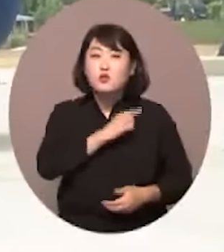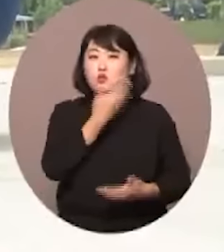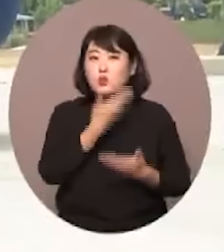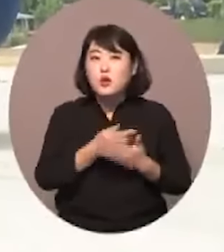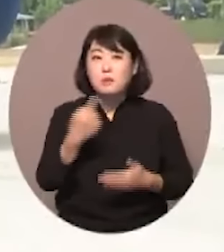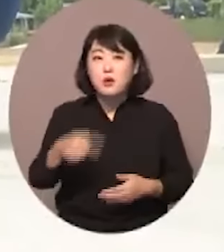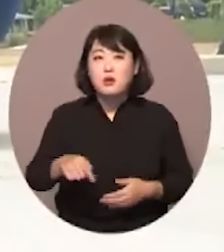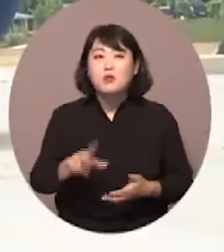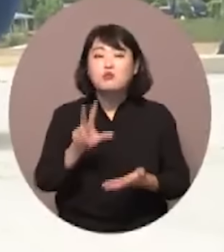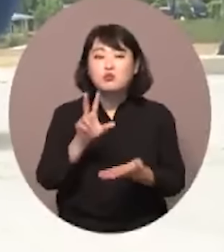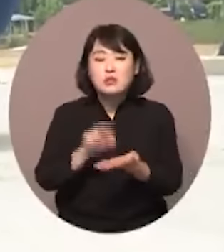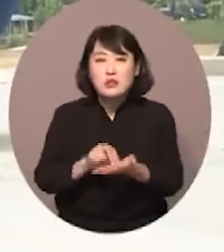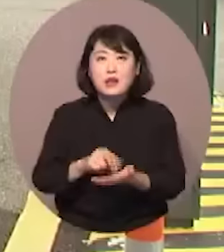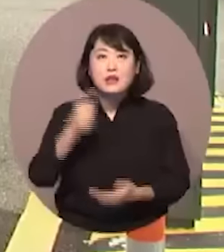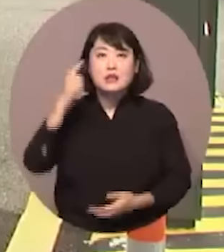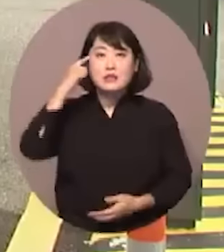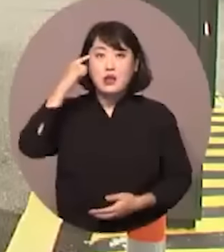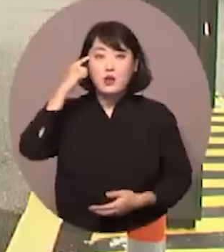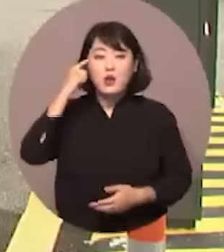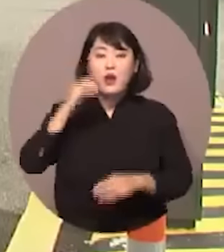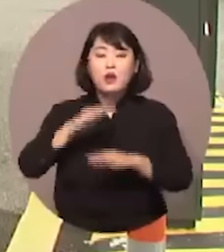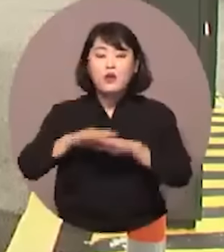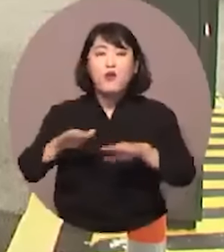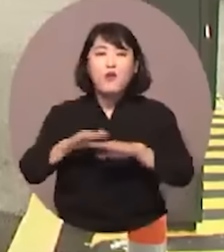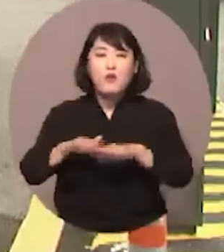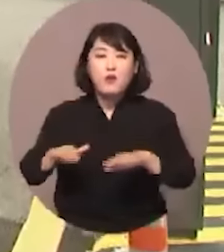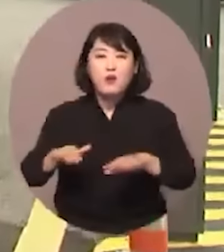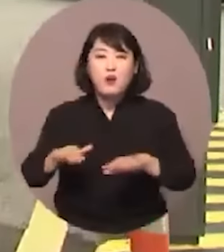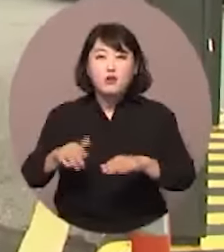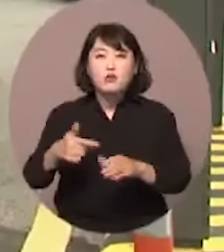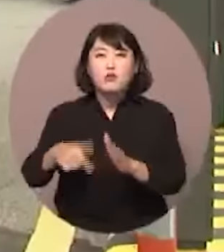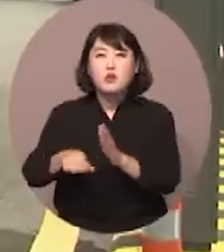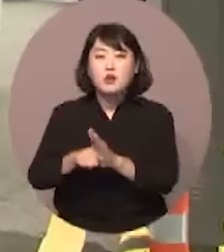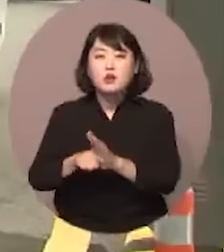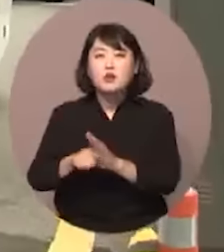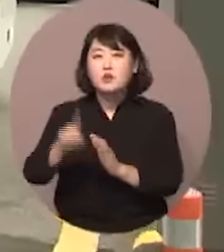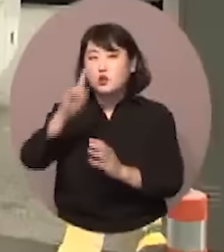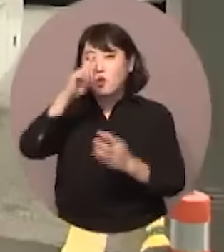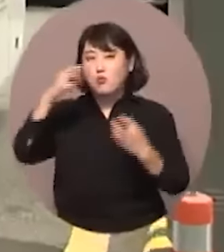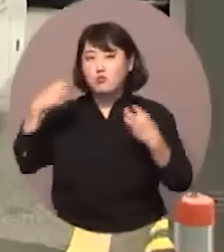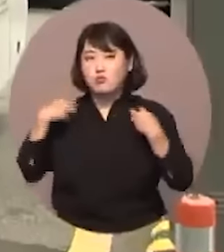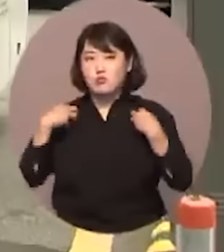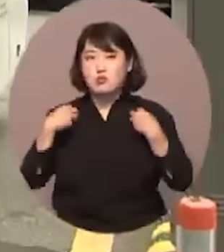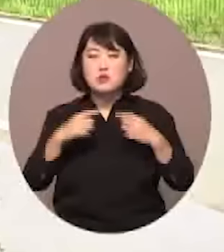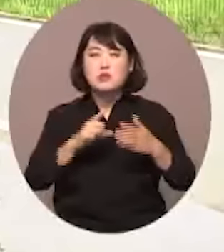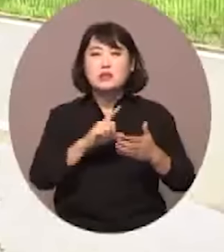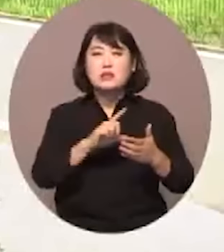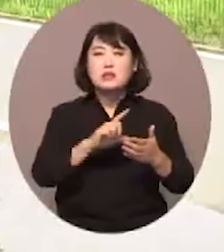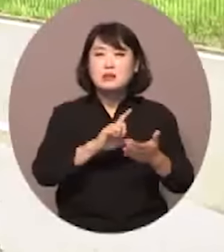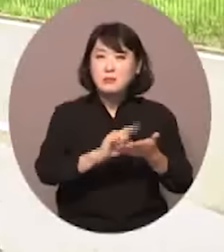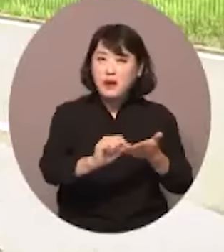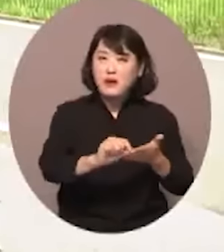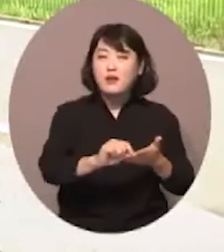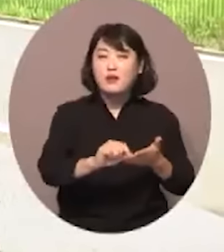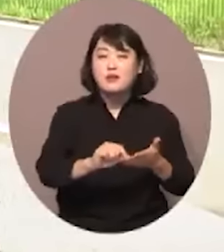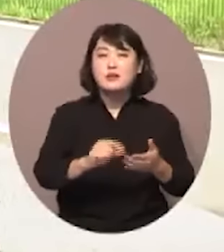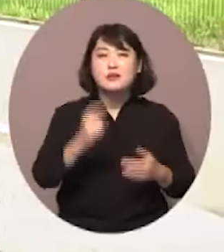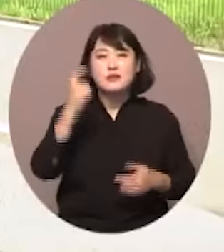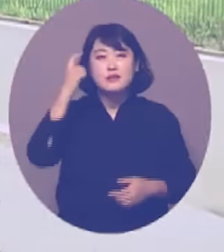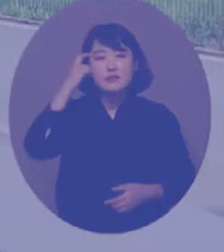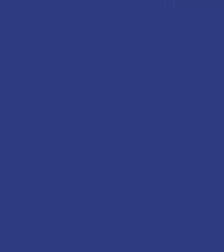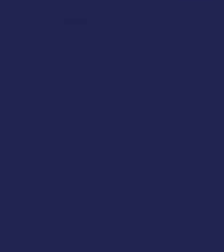건 문제를 인식하고 해결하려는 정부와 지자체 차원의 의지입니다. MBC 뉴스 이승섭입니다.